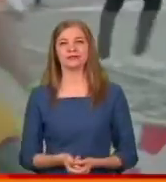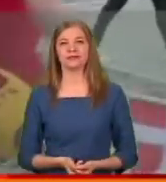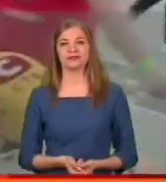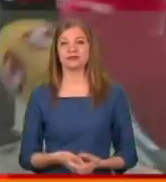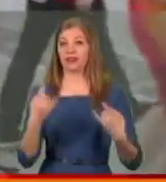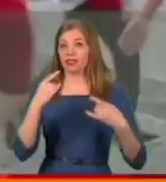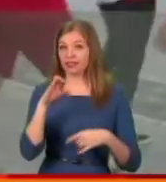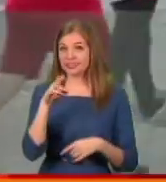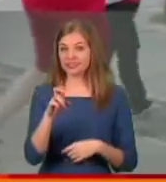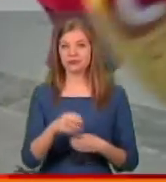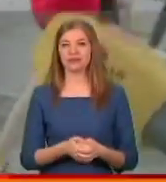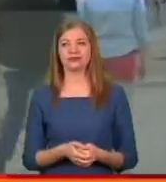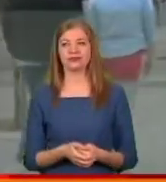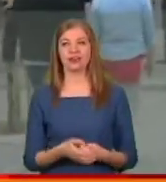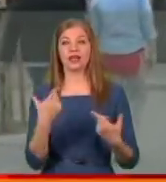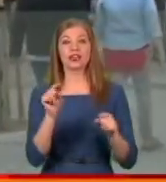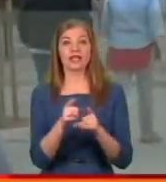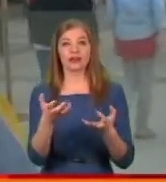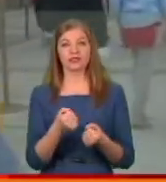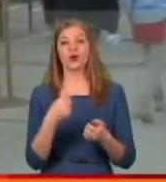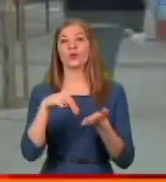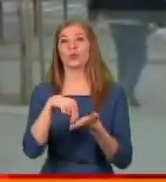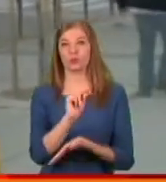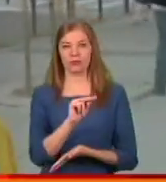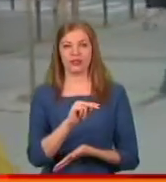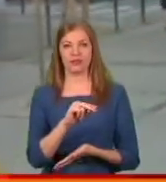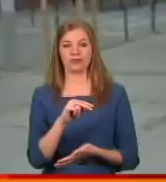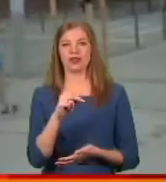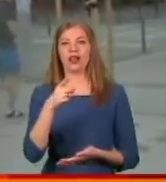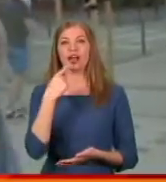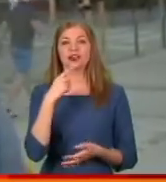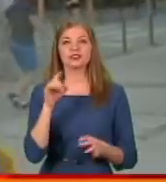СТВ. Таке око взяли. Купили його.